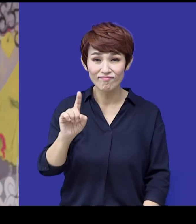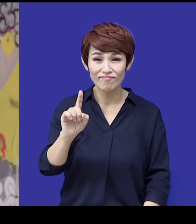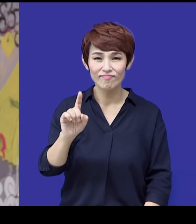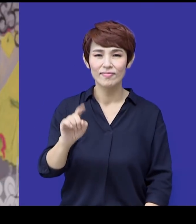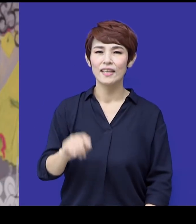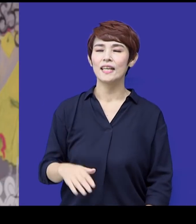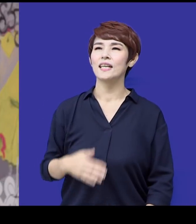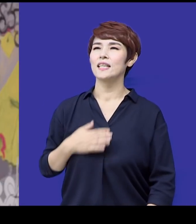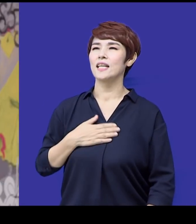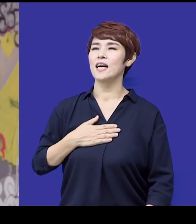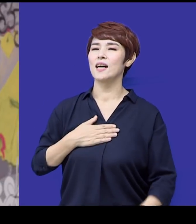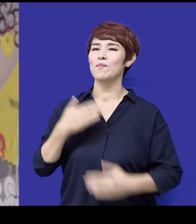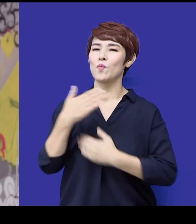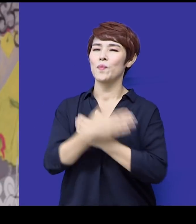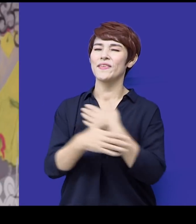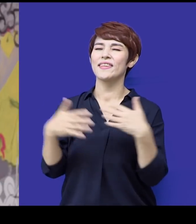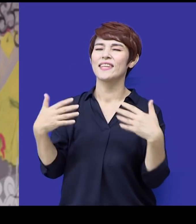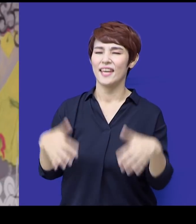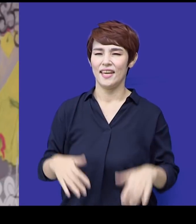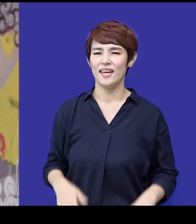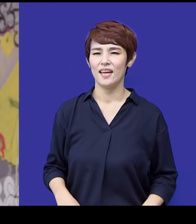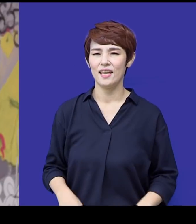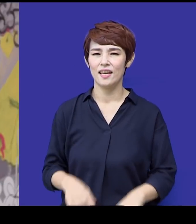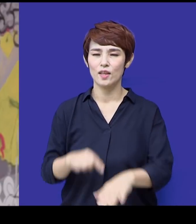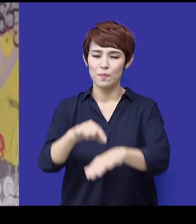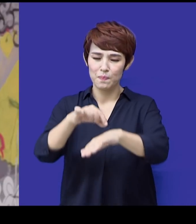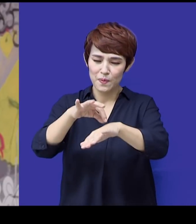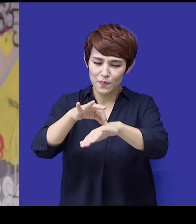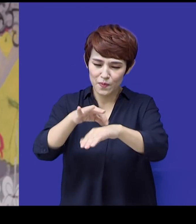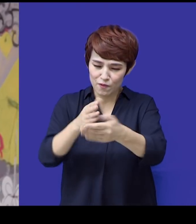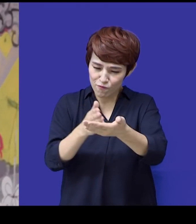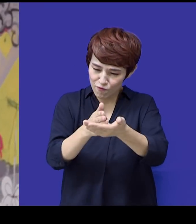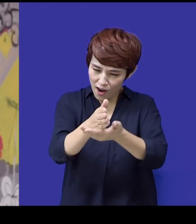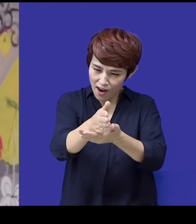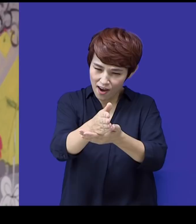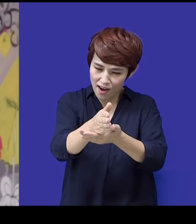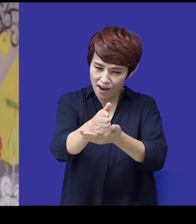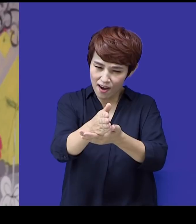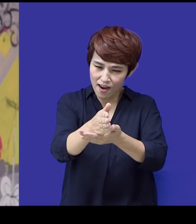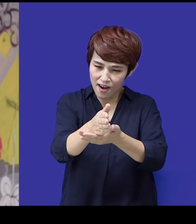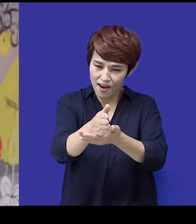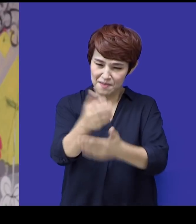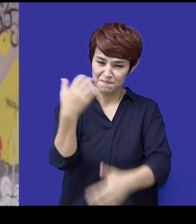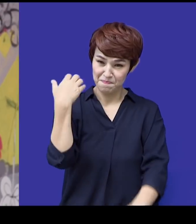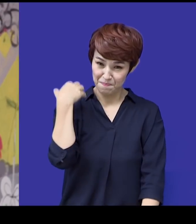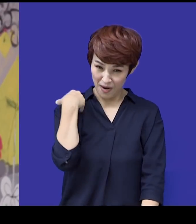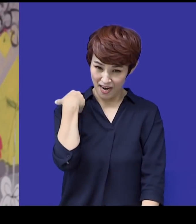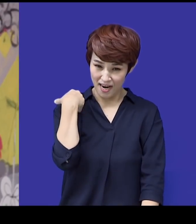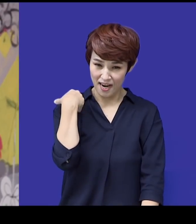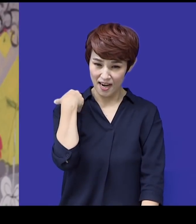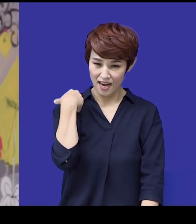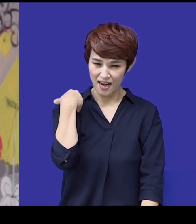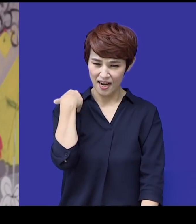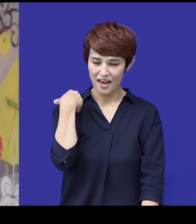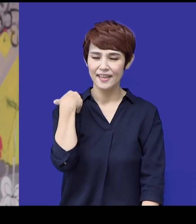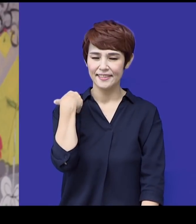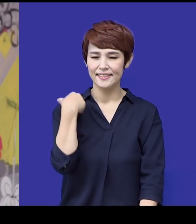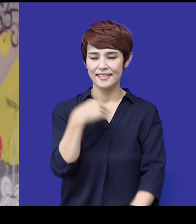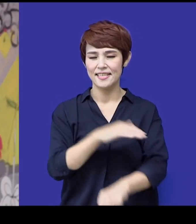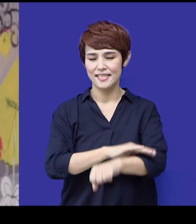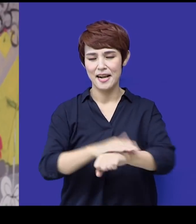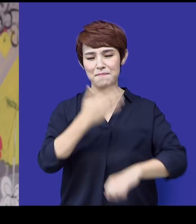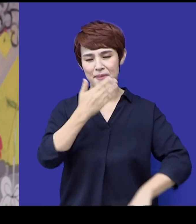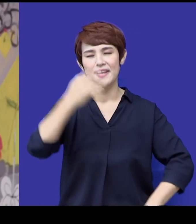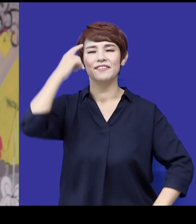내가 몸이 좀 약하니까 피부과를 하면은 그래도 내가 내 몸을 견디면서 이거는 맞추겠다